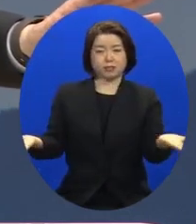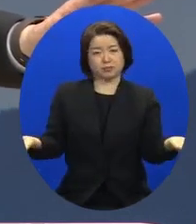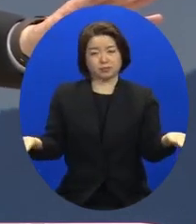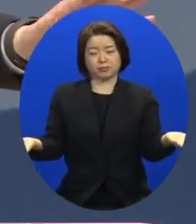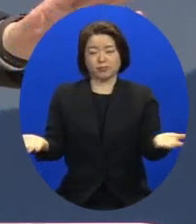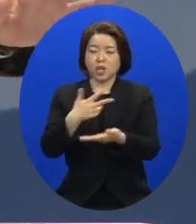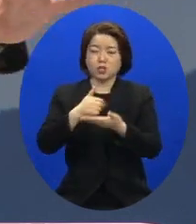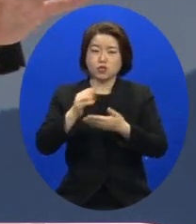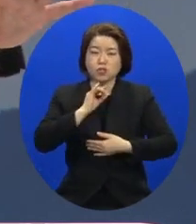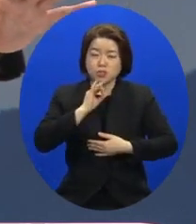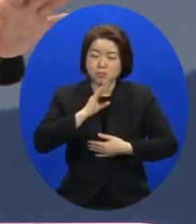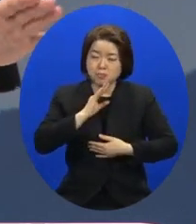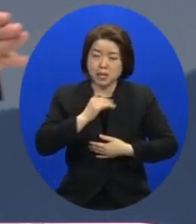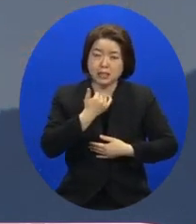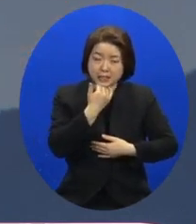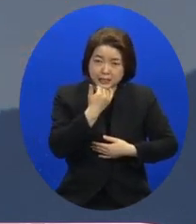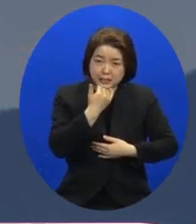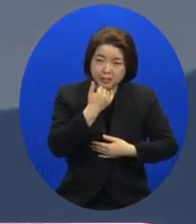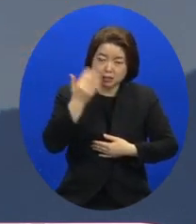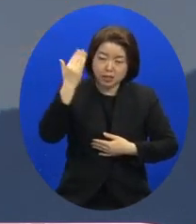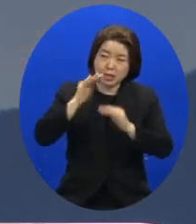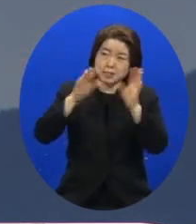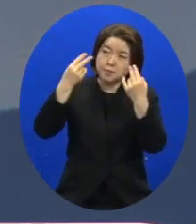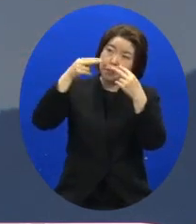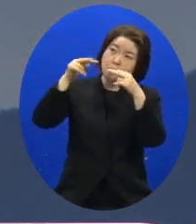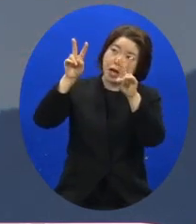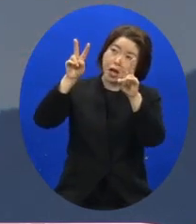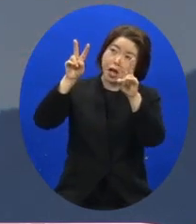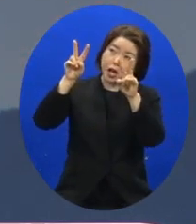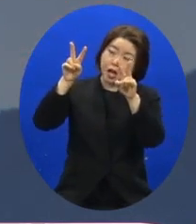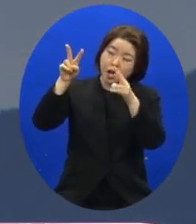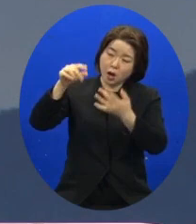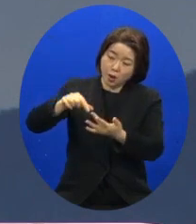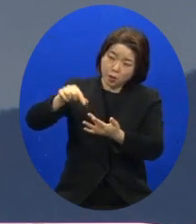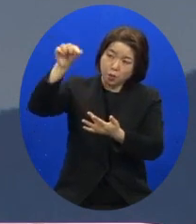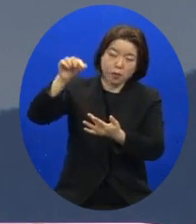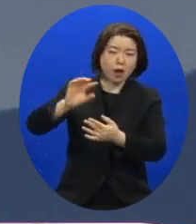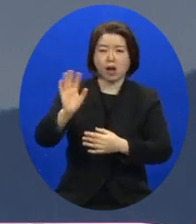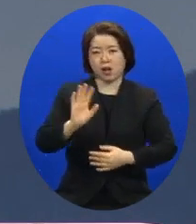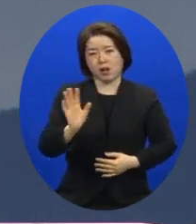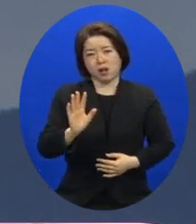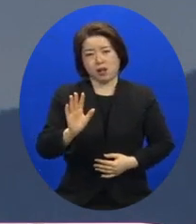거야. 하늘만 쳐다보고 있다가 들림 받는 거 아닙니다.